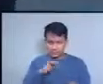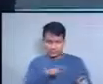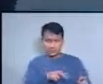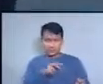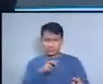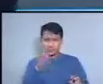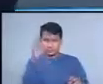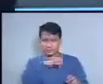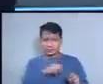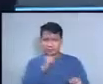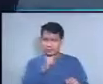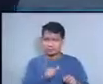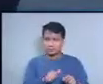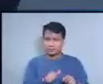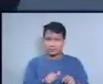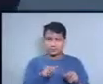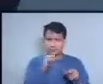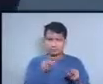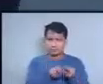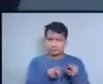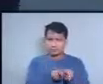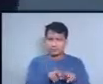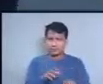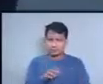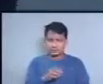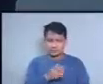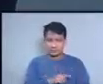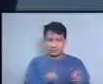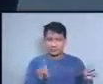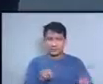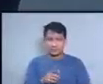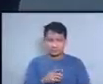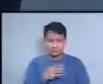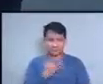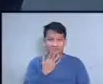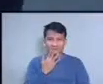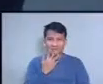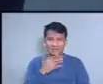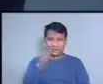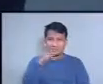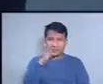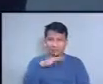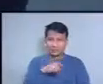botcha ang mga ito dahil hindi na normal ang kulay at amoy ng karne. Dugyot din